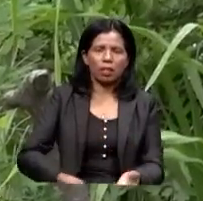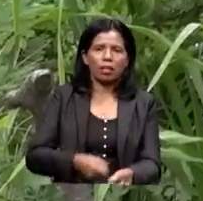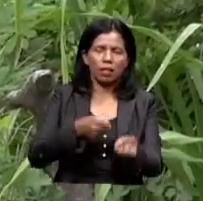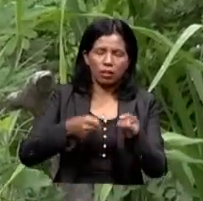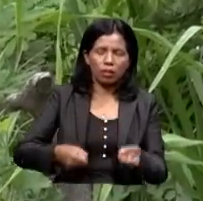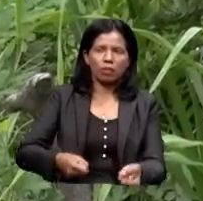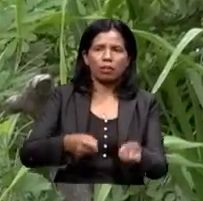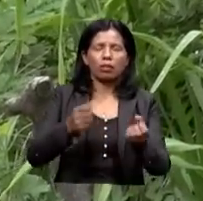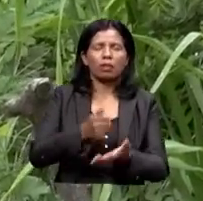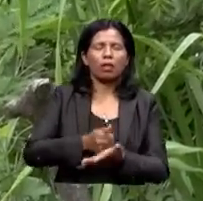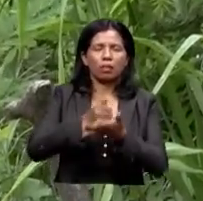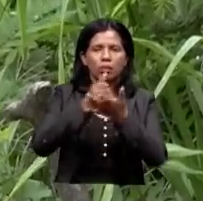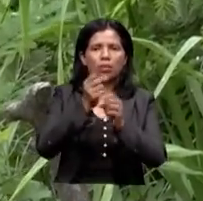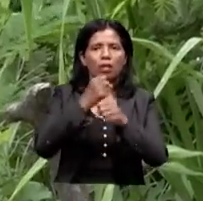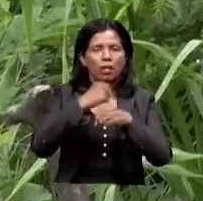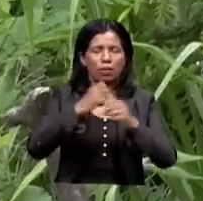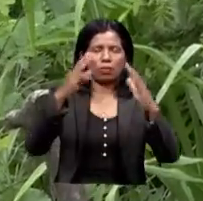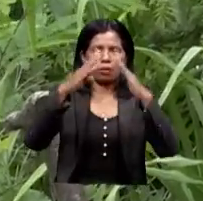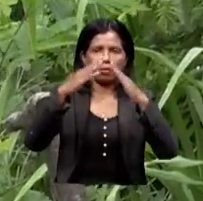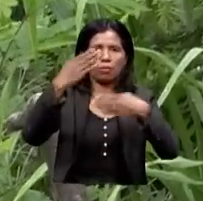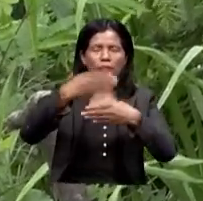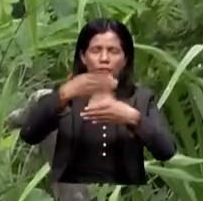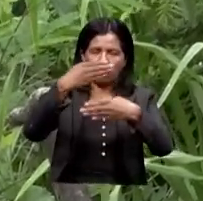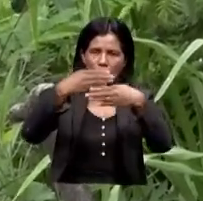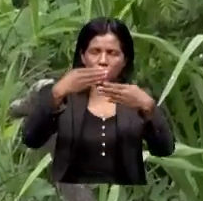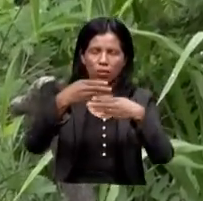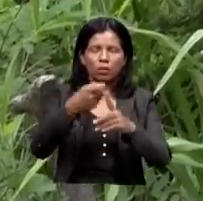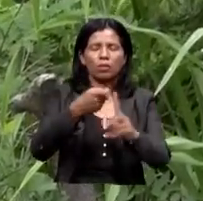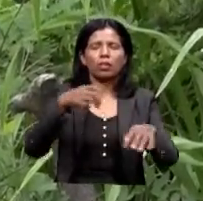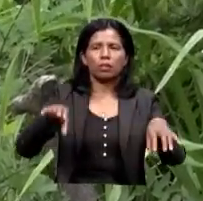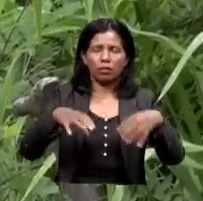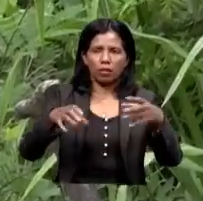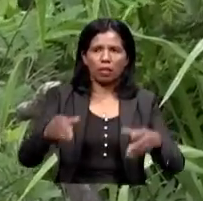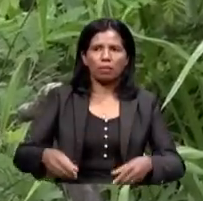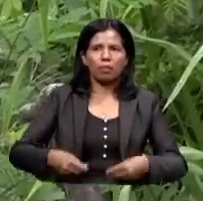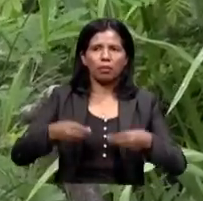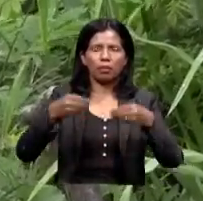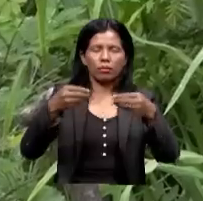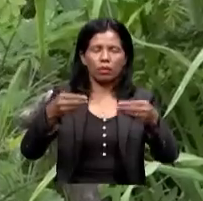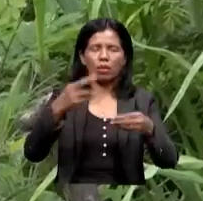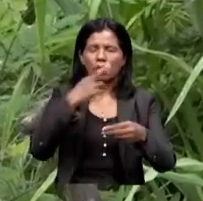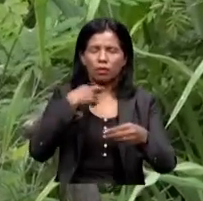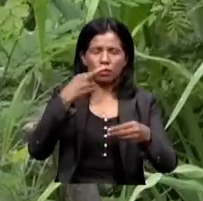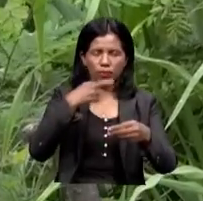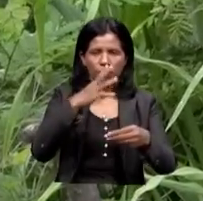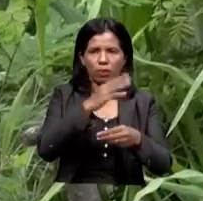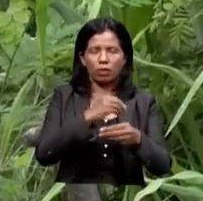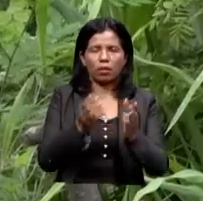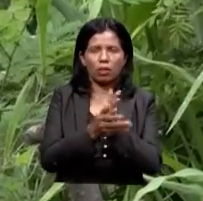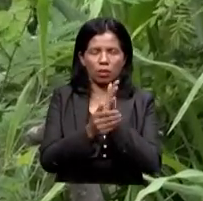hodi ajuda ema halo uma. No husi servizio ne, ema fo info fo saku ida ho